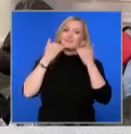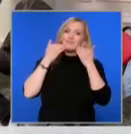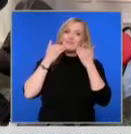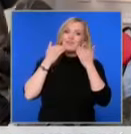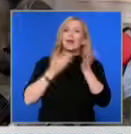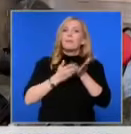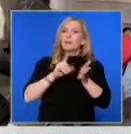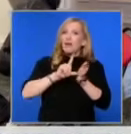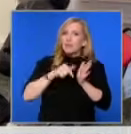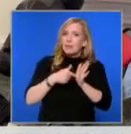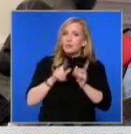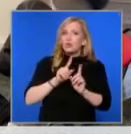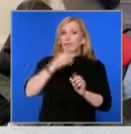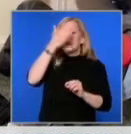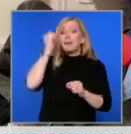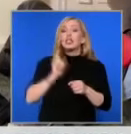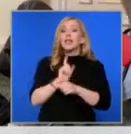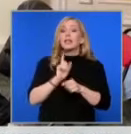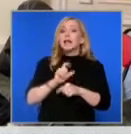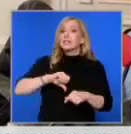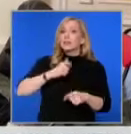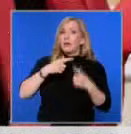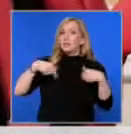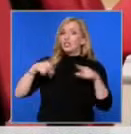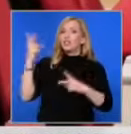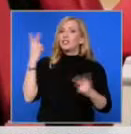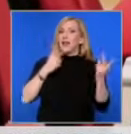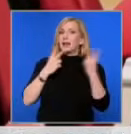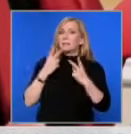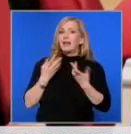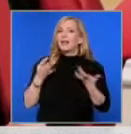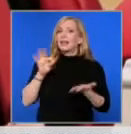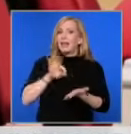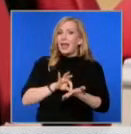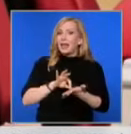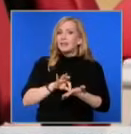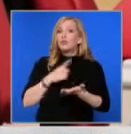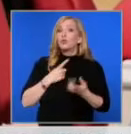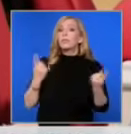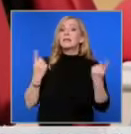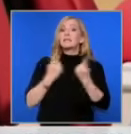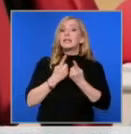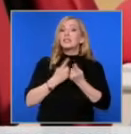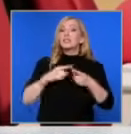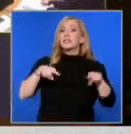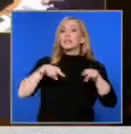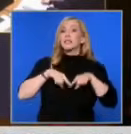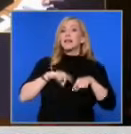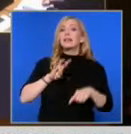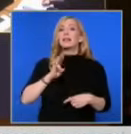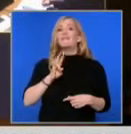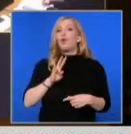това време той не забравил, че на 11 януари всички ще разберат къде е, защото има среща с съдия